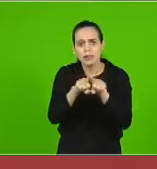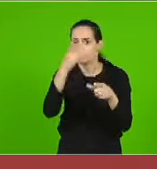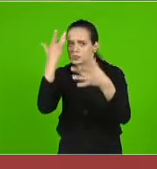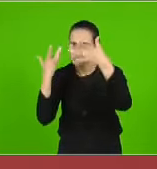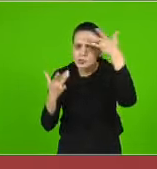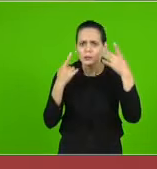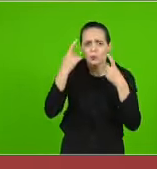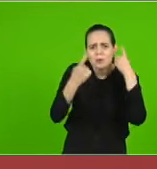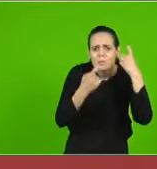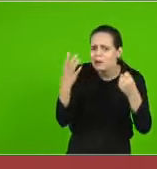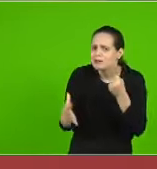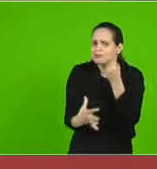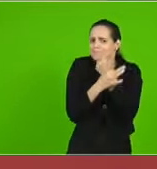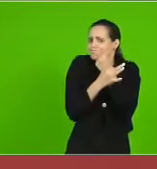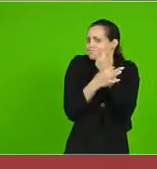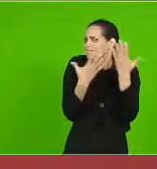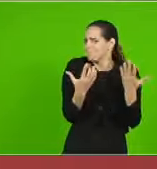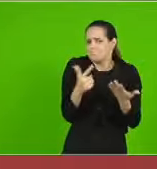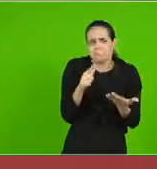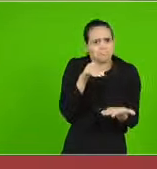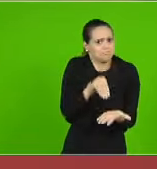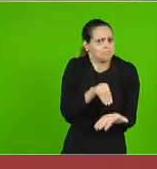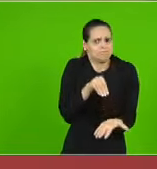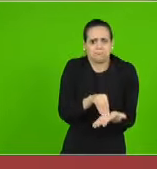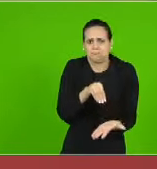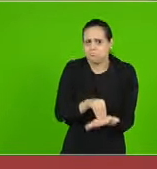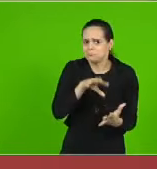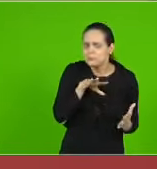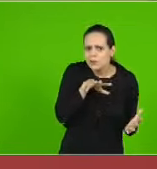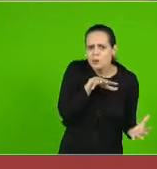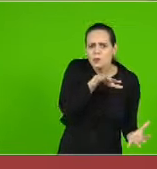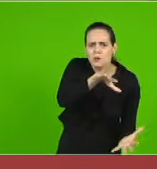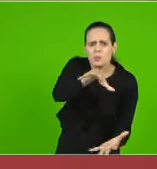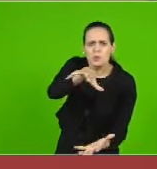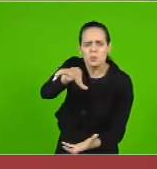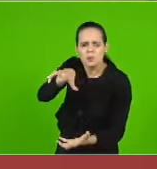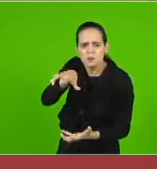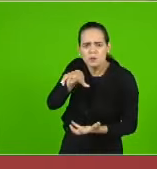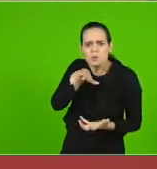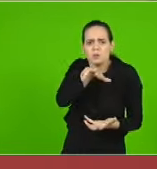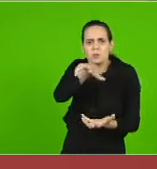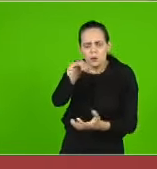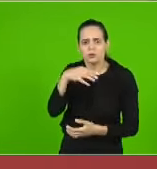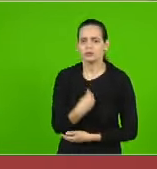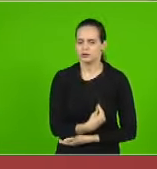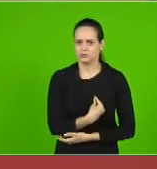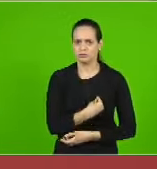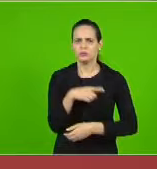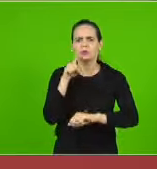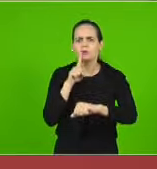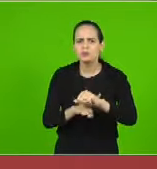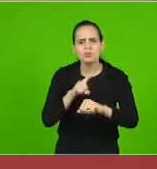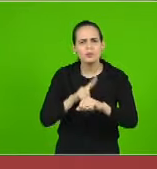Но люди переживают, потому что никто не может жить в безопасности. Мир, он